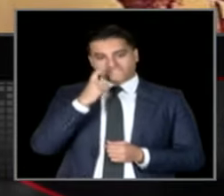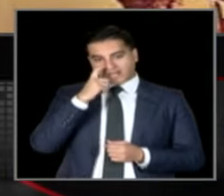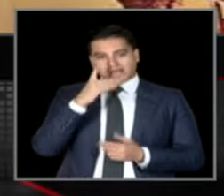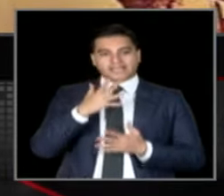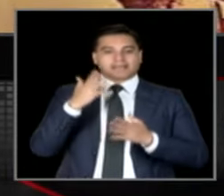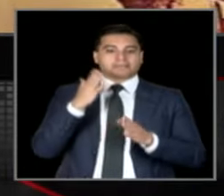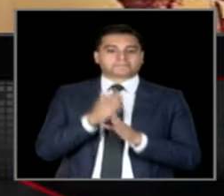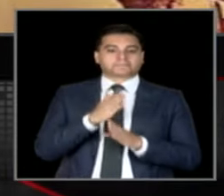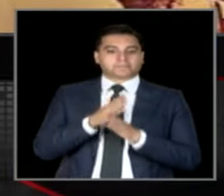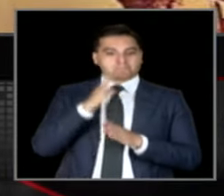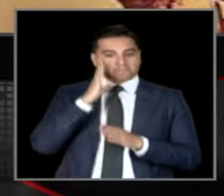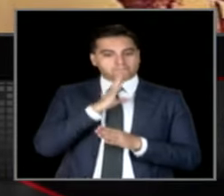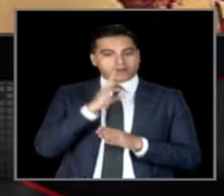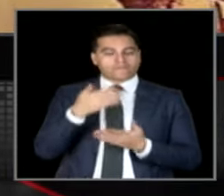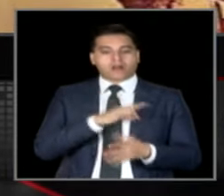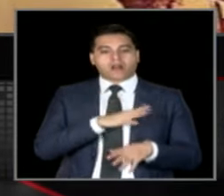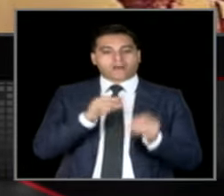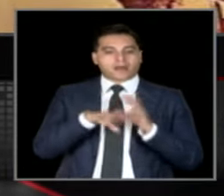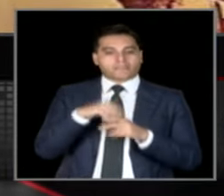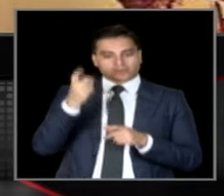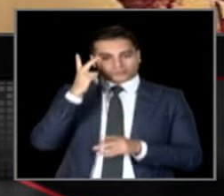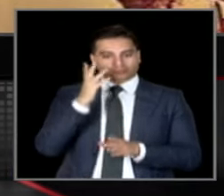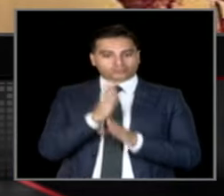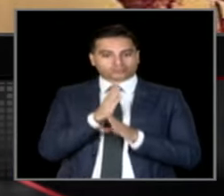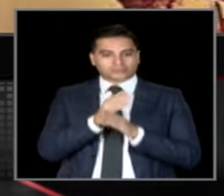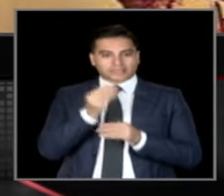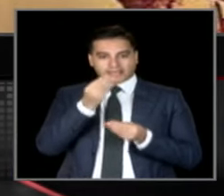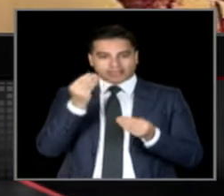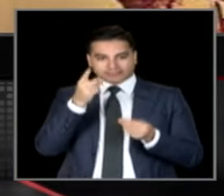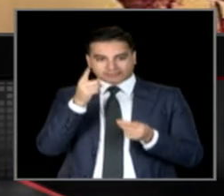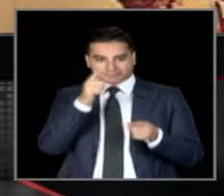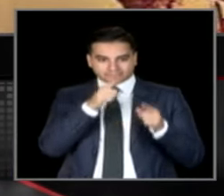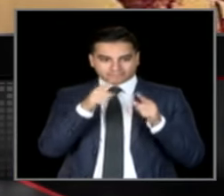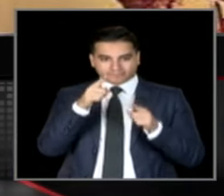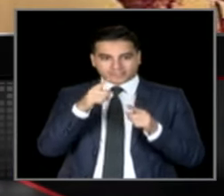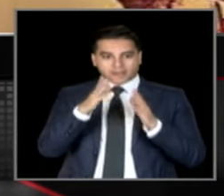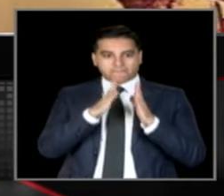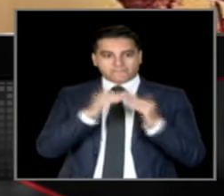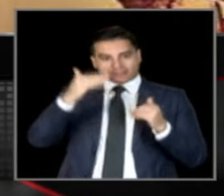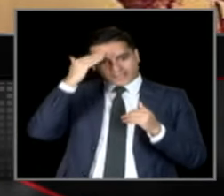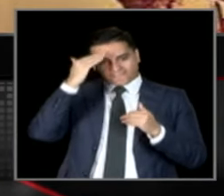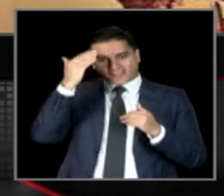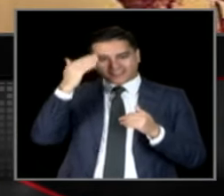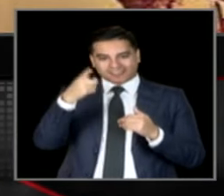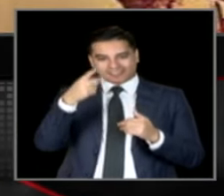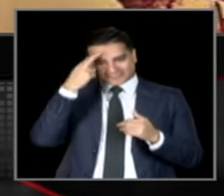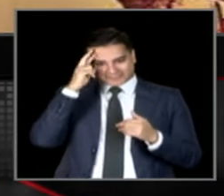من هو الفنان المصري الراحل مبتكر شخصية الكاريكاتير الشهيرة المصري أفندي؟